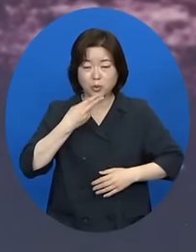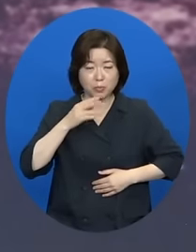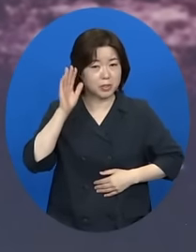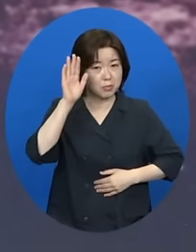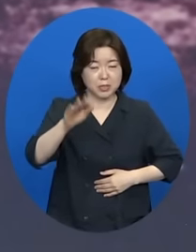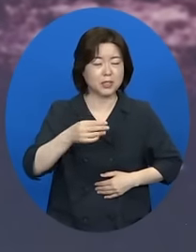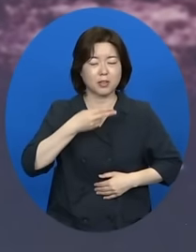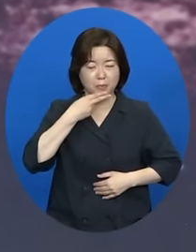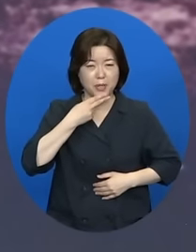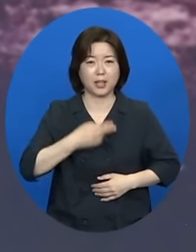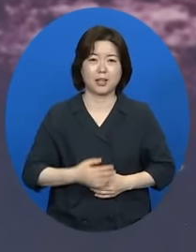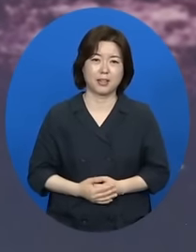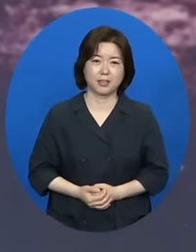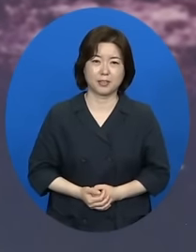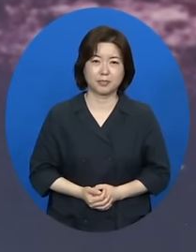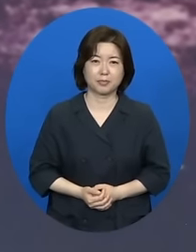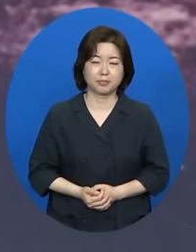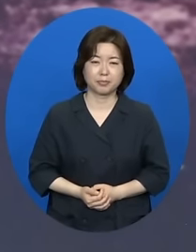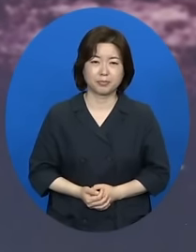없다.